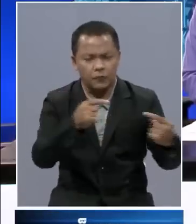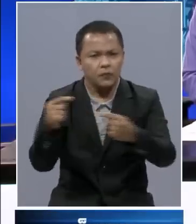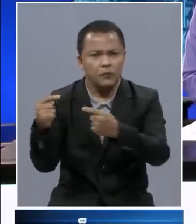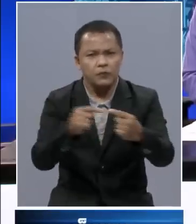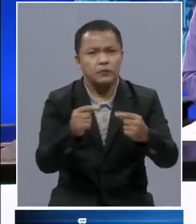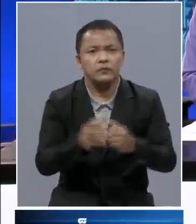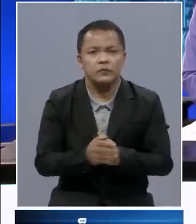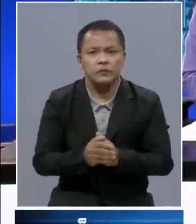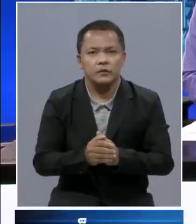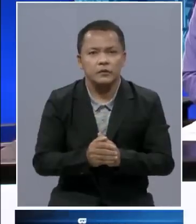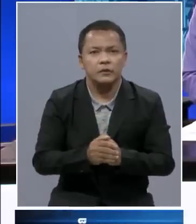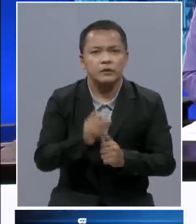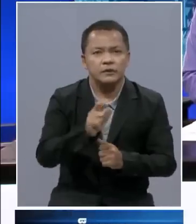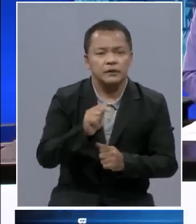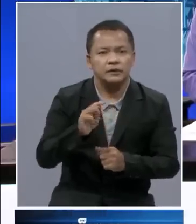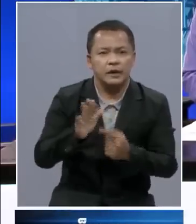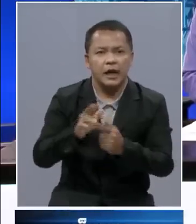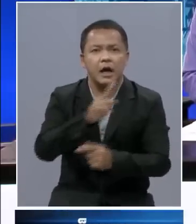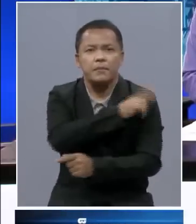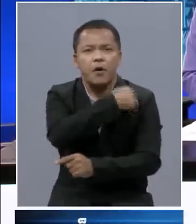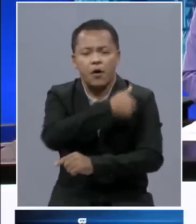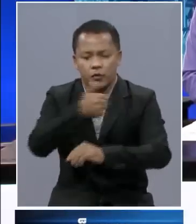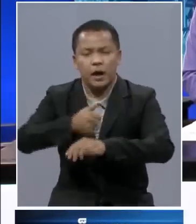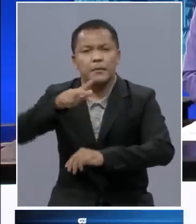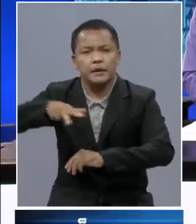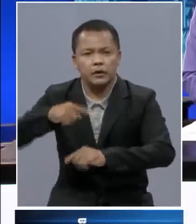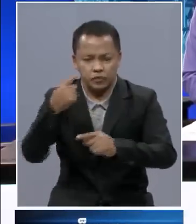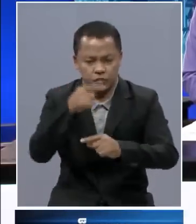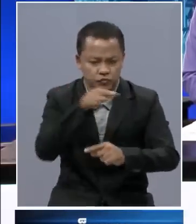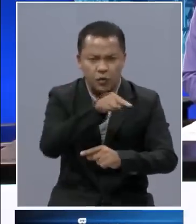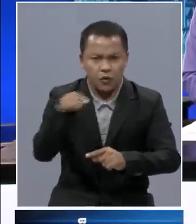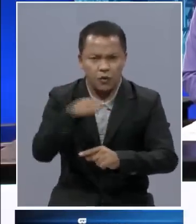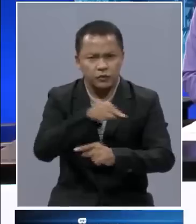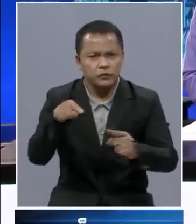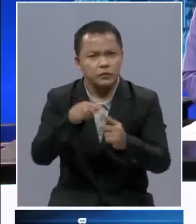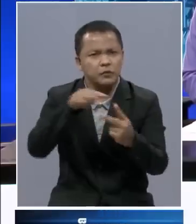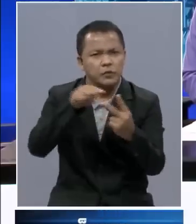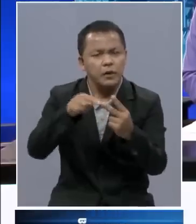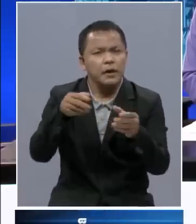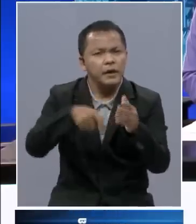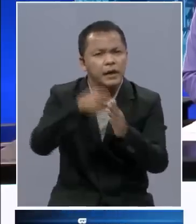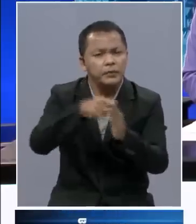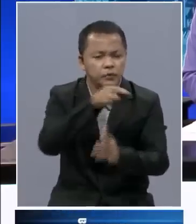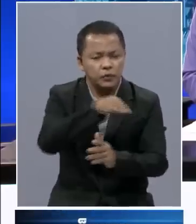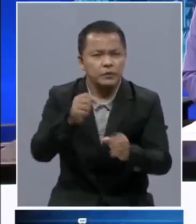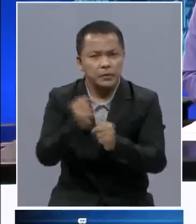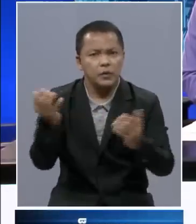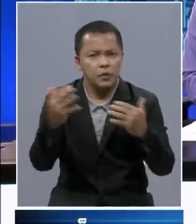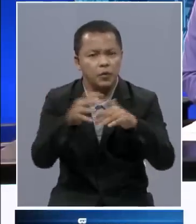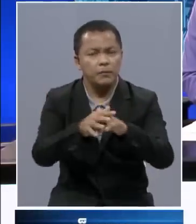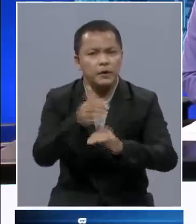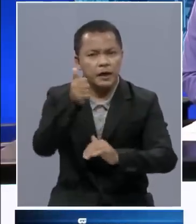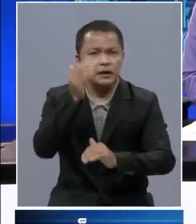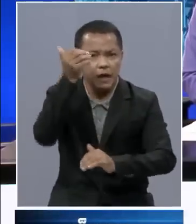างคุณสิทธากับหมอชนน่านเองเนี่ยก็จับตาเหมือนกันมันจะเป็นอีกหนึ่งชนวนที่ทำให้สองพรรคนี้เนี่ยจะทำงานร่วมกันในอนาคต